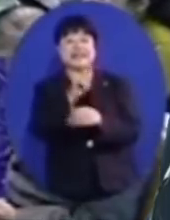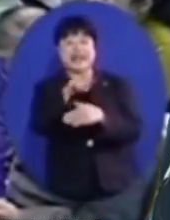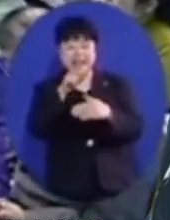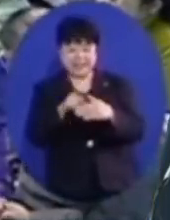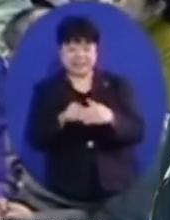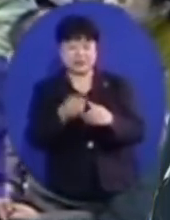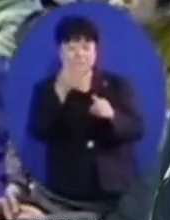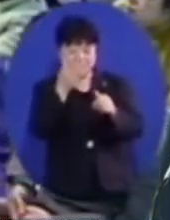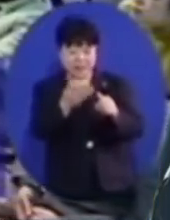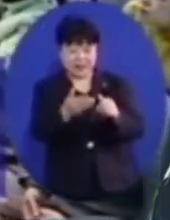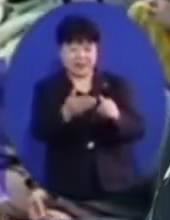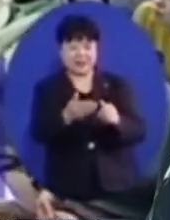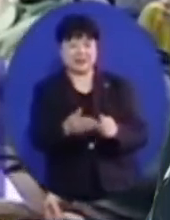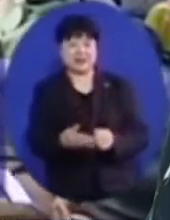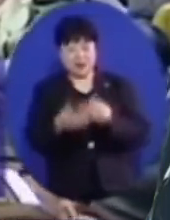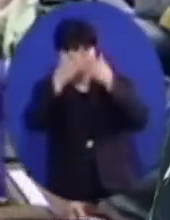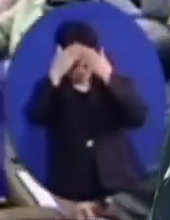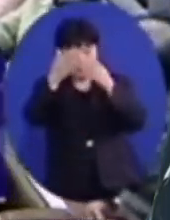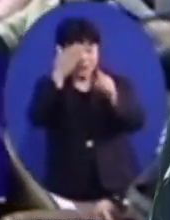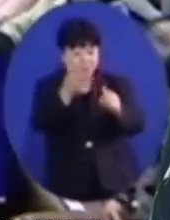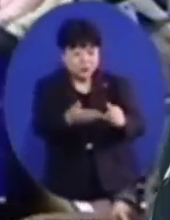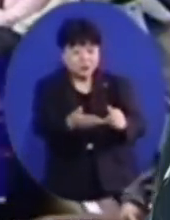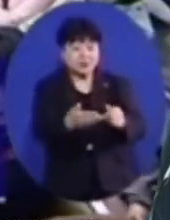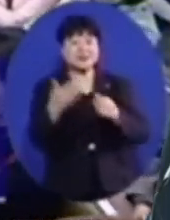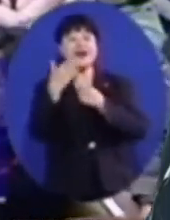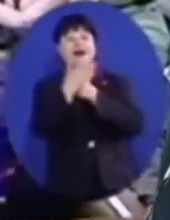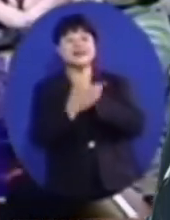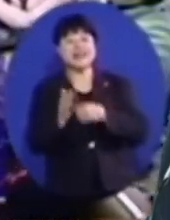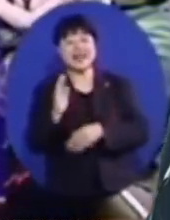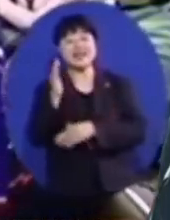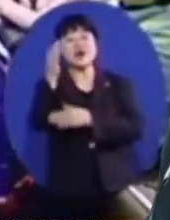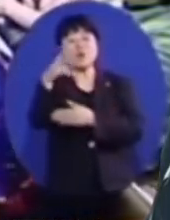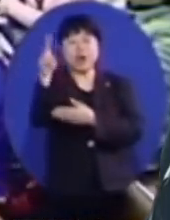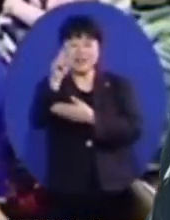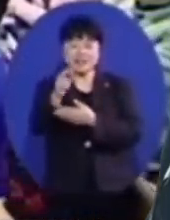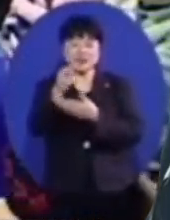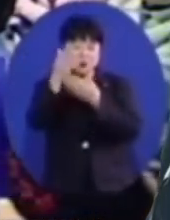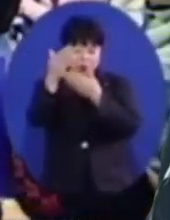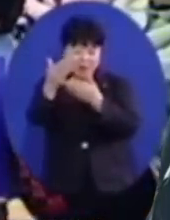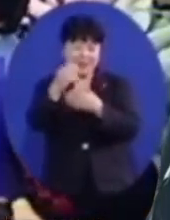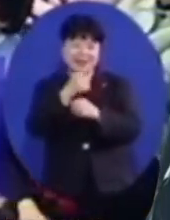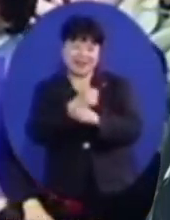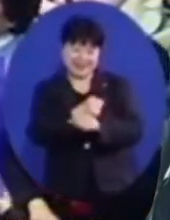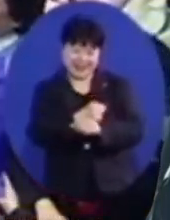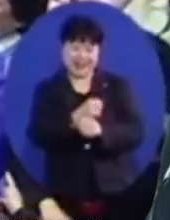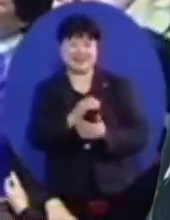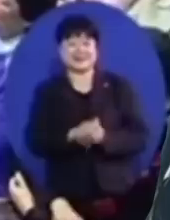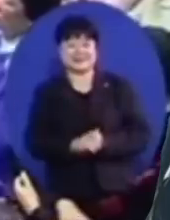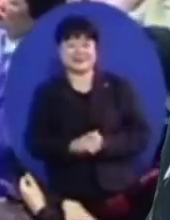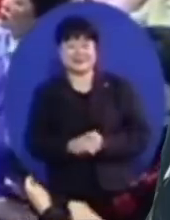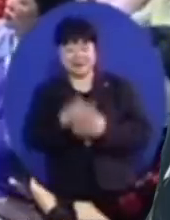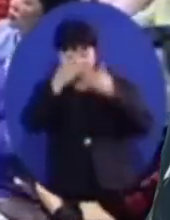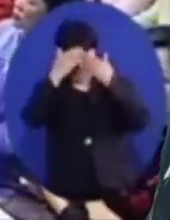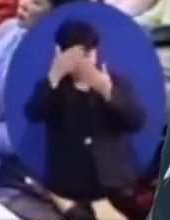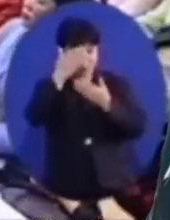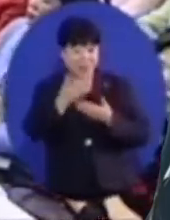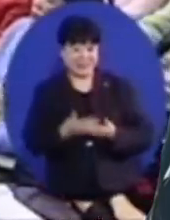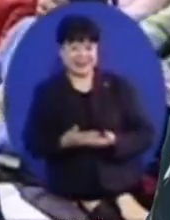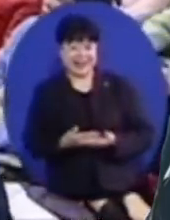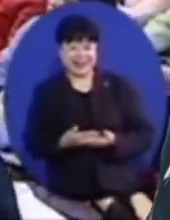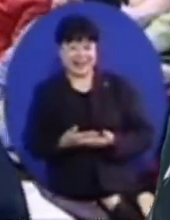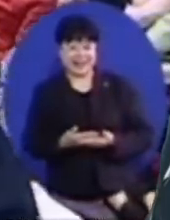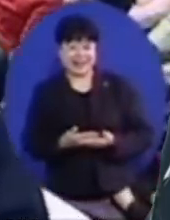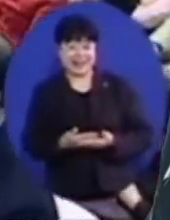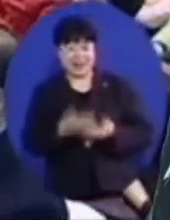우리에게 그저 주는 바 그 은혜의 영광을 찬송하게 하는 것이라 거제 받았다